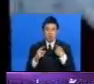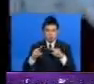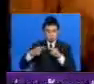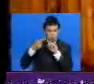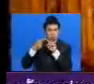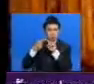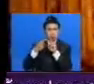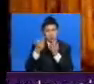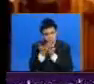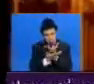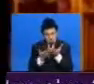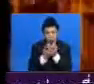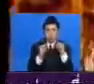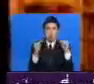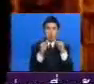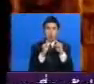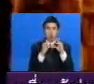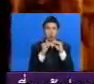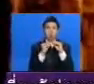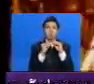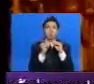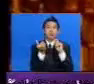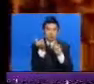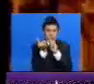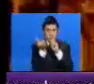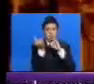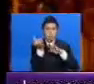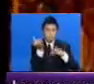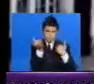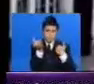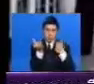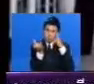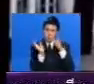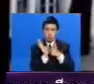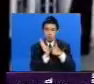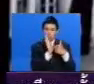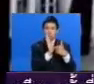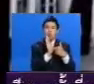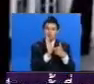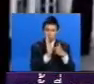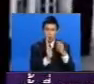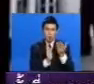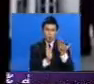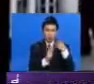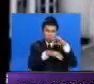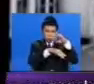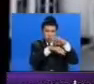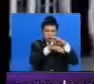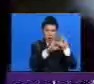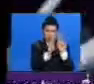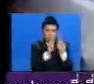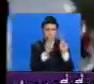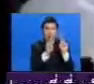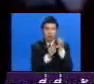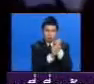ารือในการประชุมสุดยอดผู้นำอาเซียนและที่ประชุมอาจเสนอจัดตั้งคณะทำงานเพื่อศึกษาลงลึกในราย